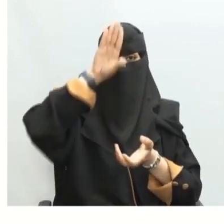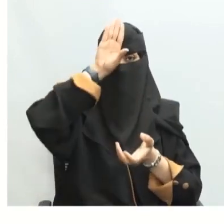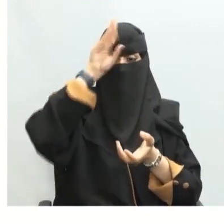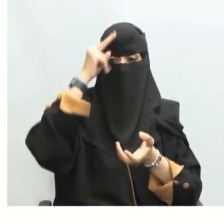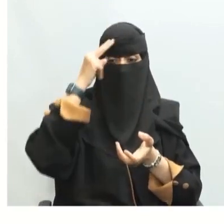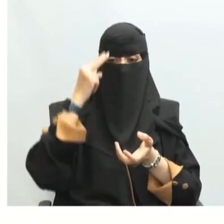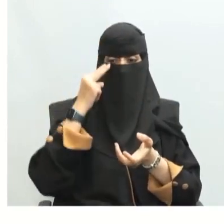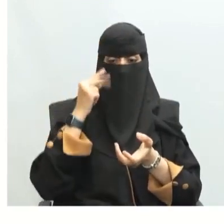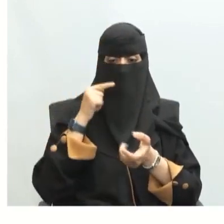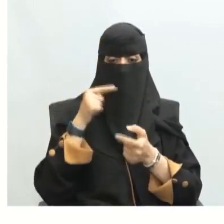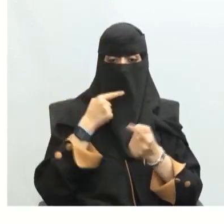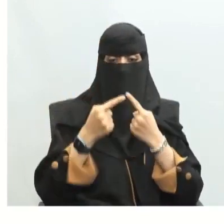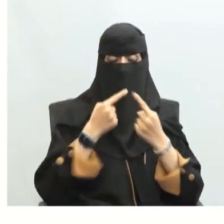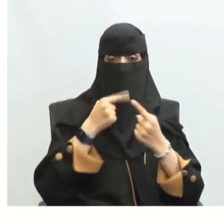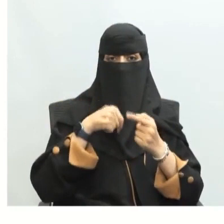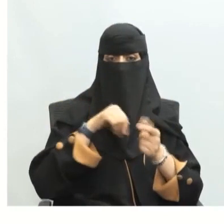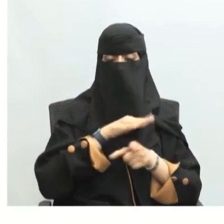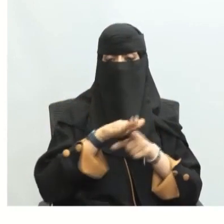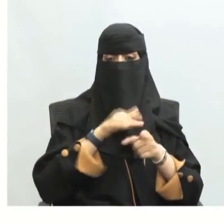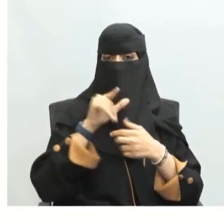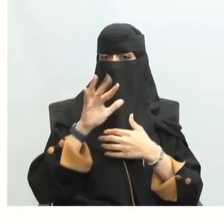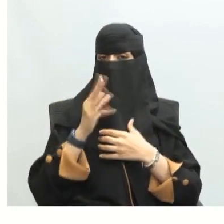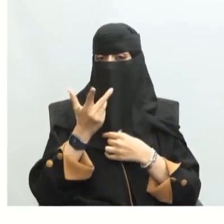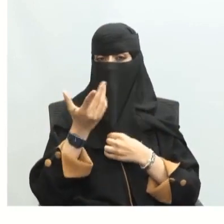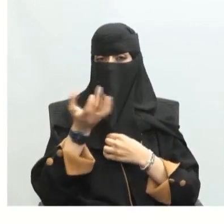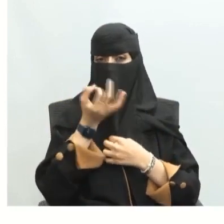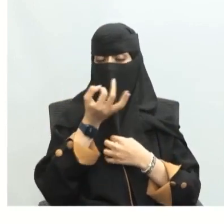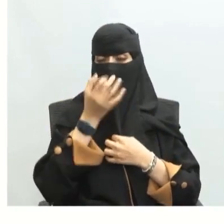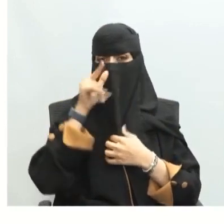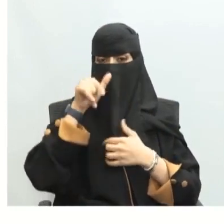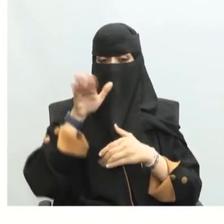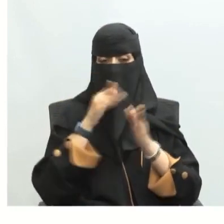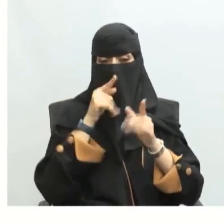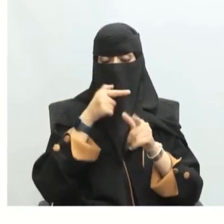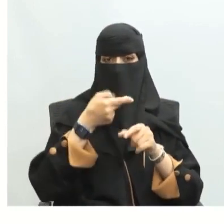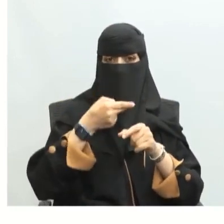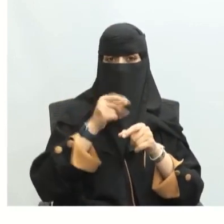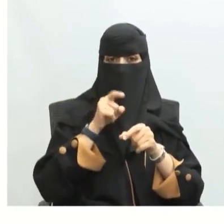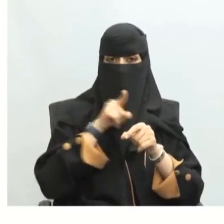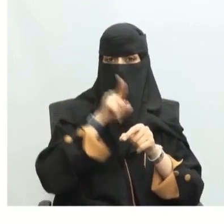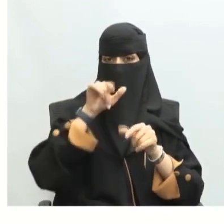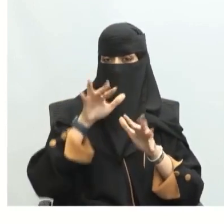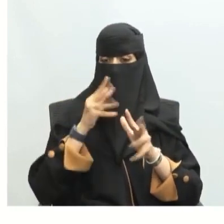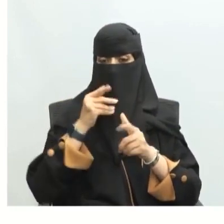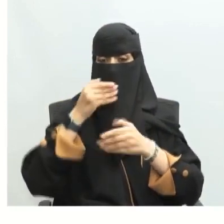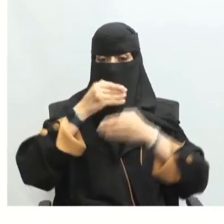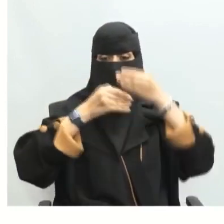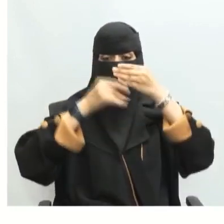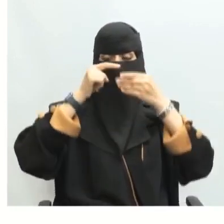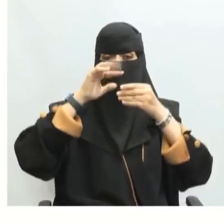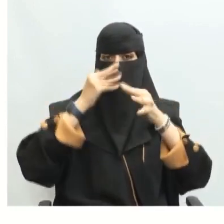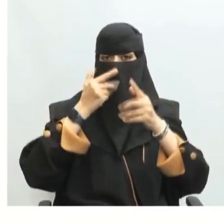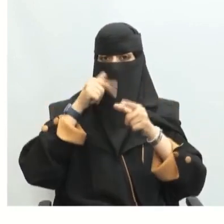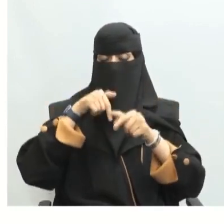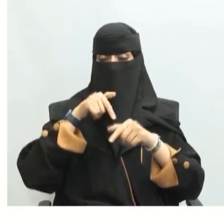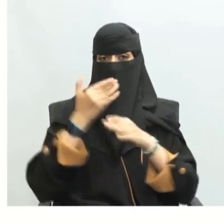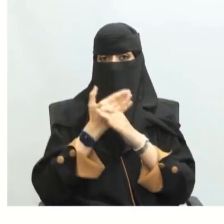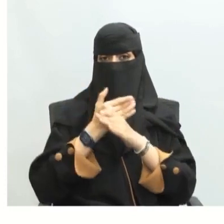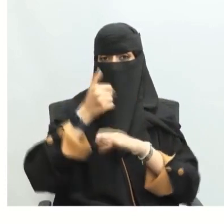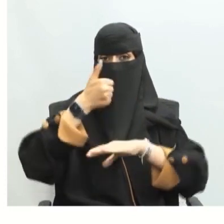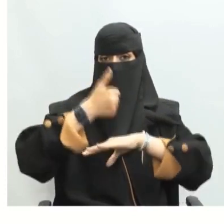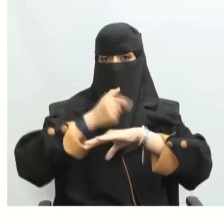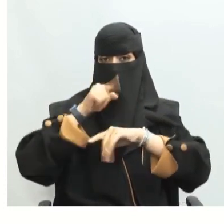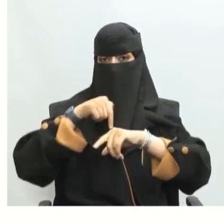عبد العزيز للحوار الوطني تحدثنا عن هذا المركز ومتى انشئ وما السبب